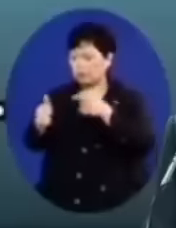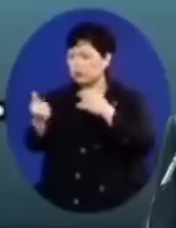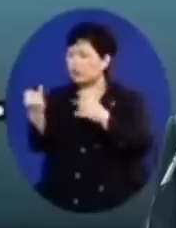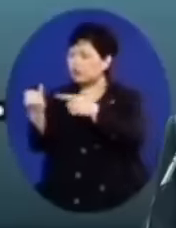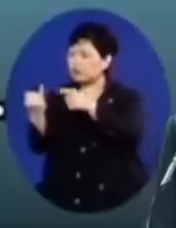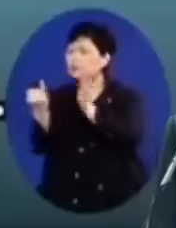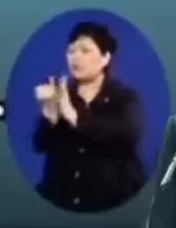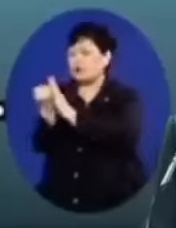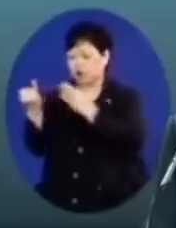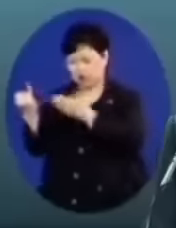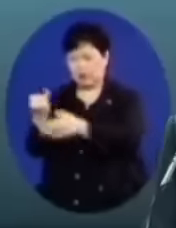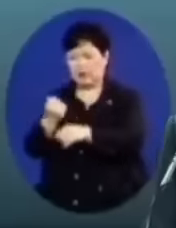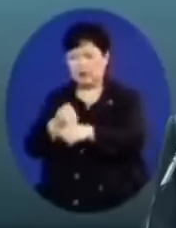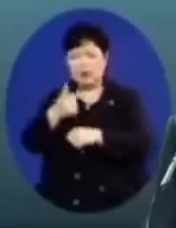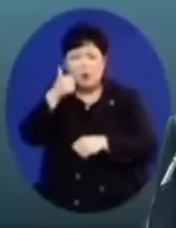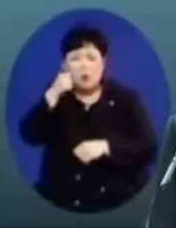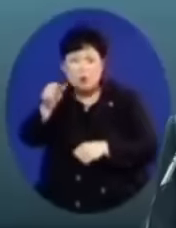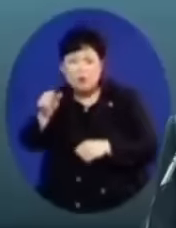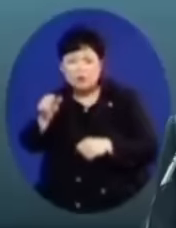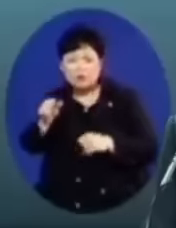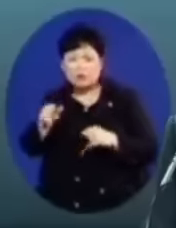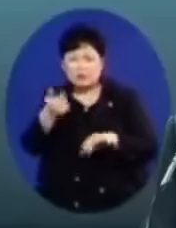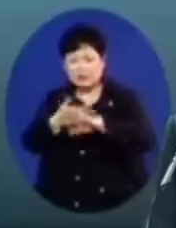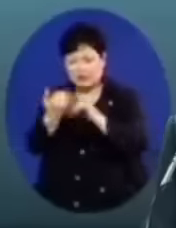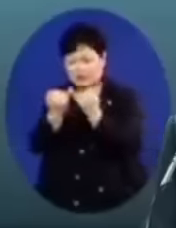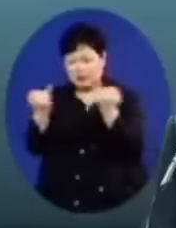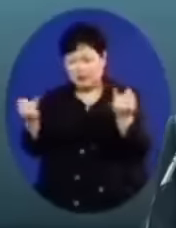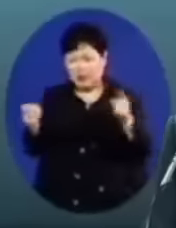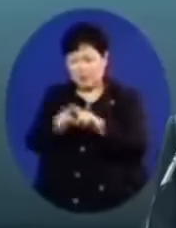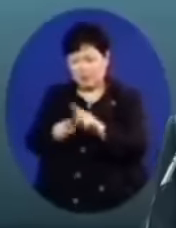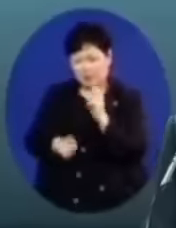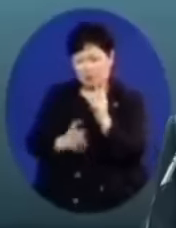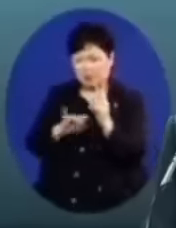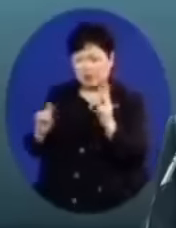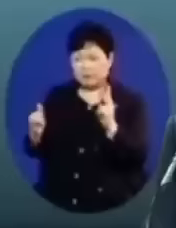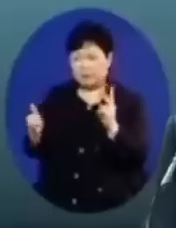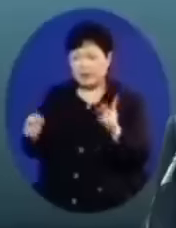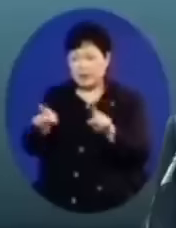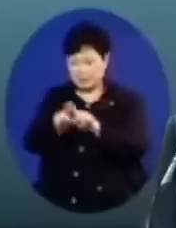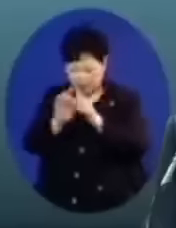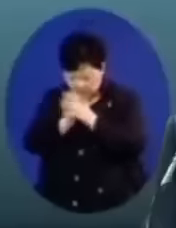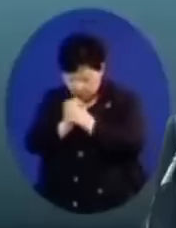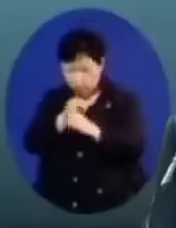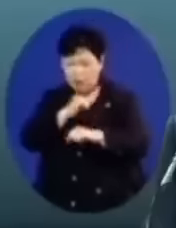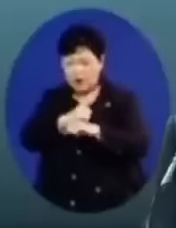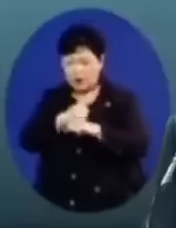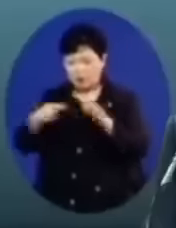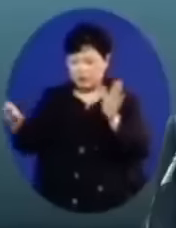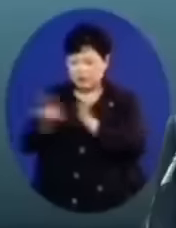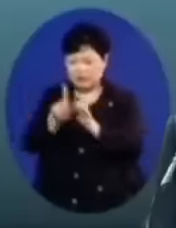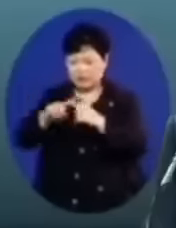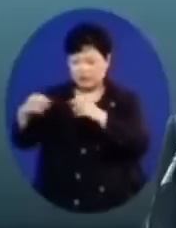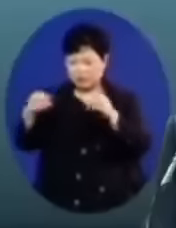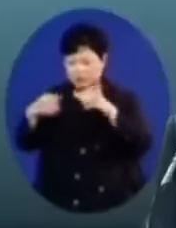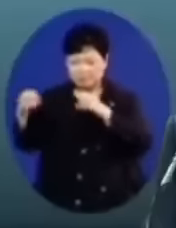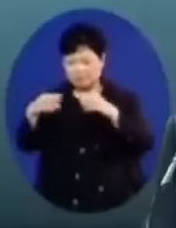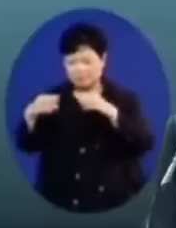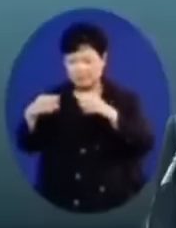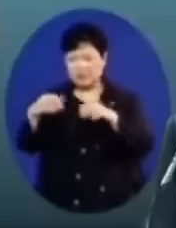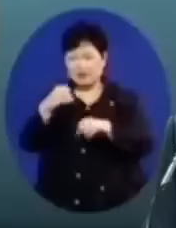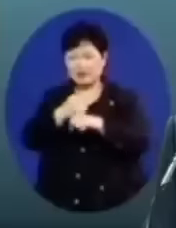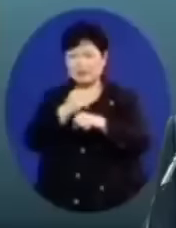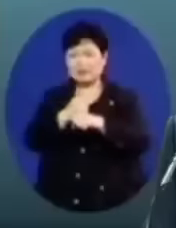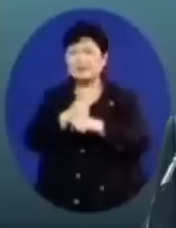5개월 후 저는 스위어터라 양과 함께 있도록 허락되었는데 우리는 함께 기도하고 신앙에 대해 이야기했습니다.